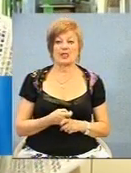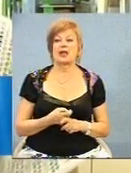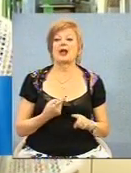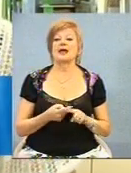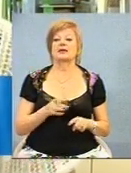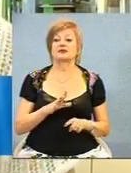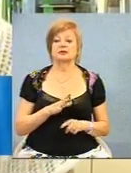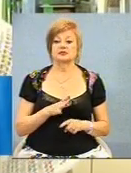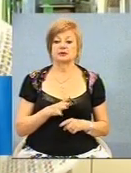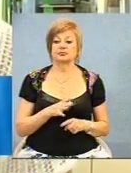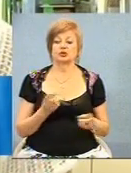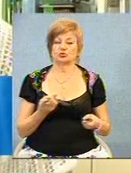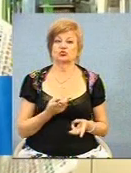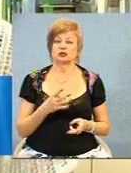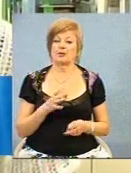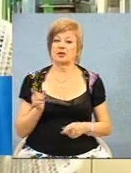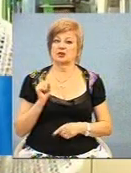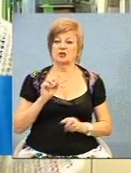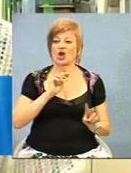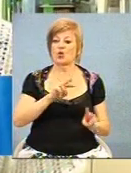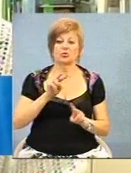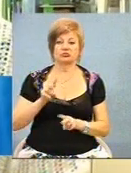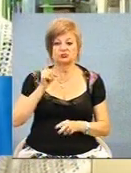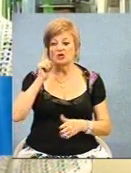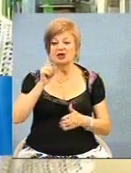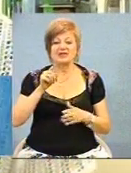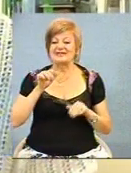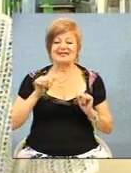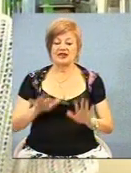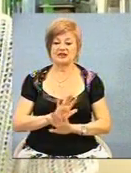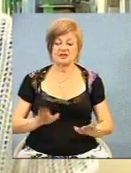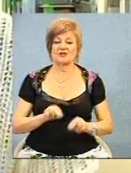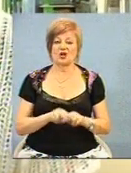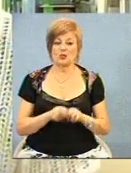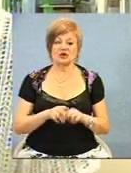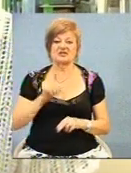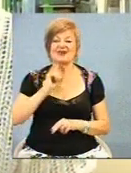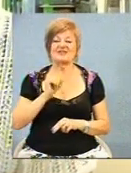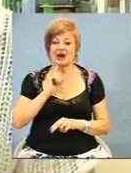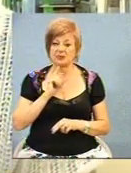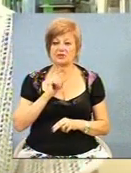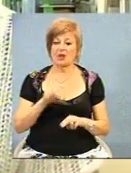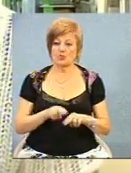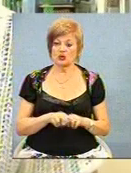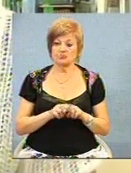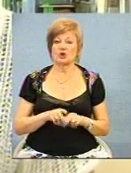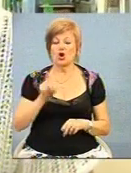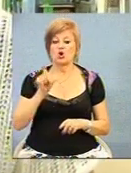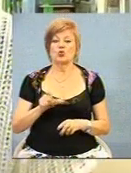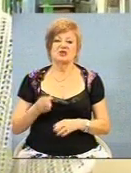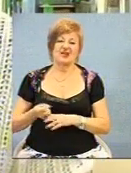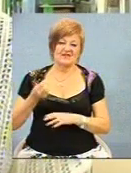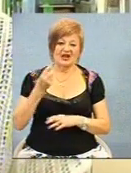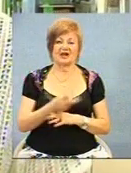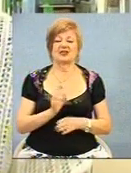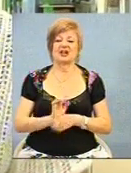було фізично охороняти, бо вже не діяли ці паспорти. Тимчасові шведські люди просто зганяли і везли